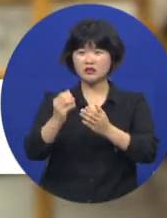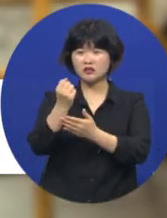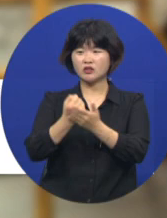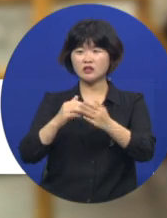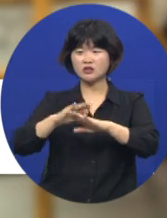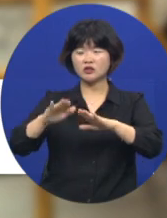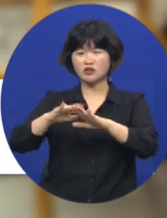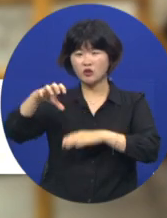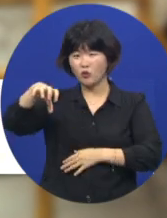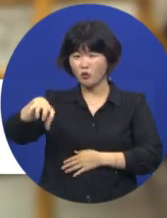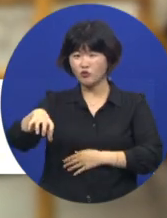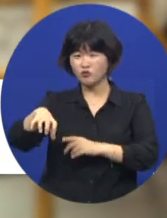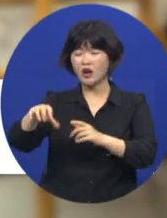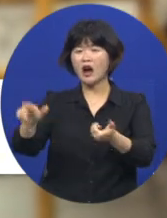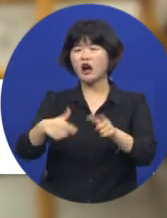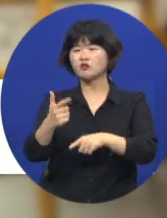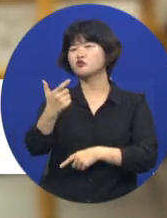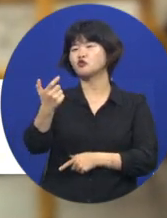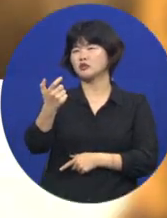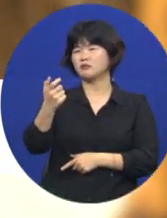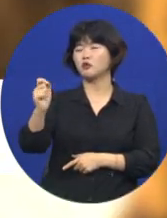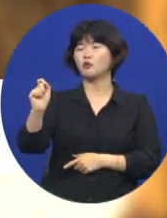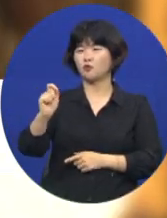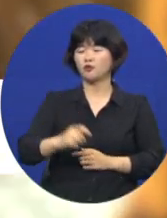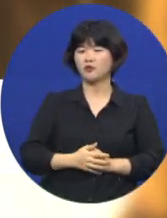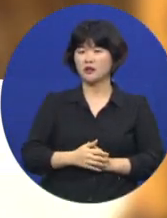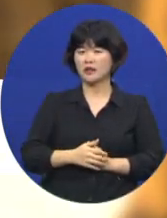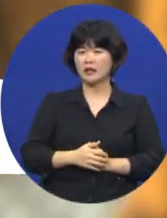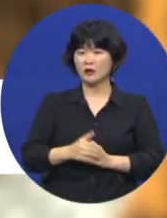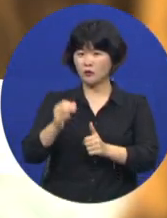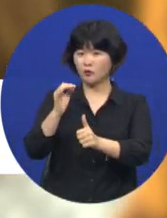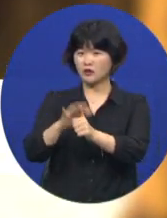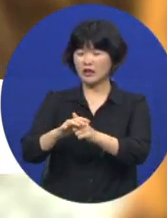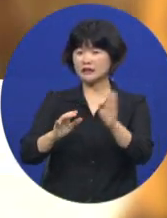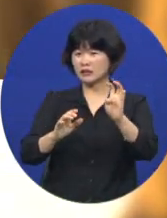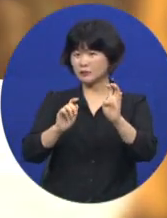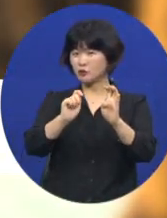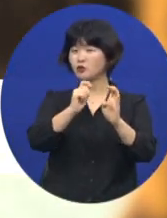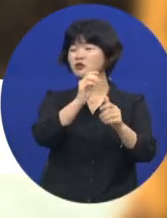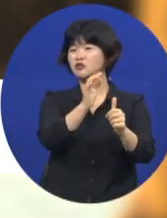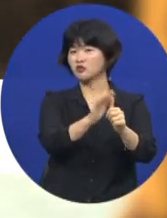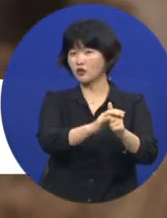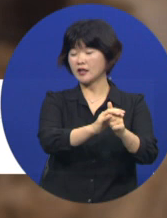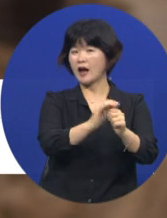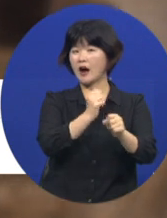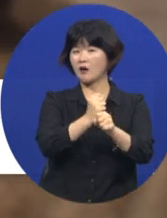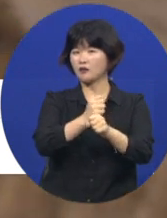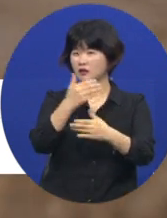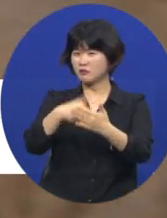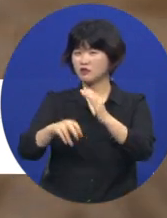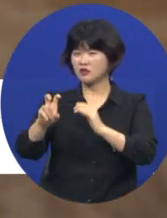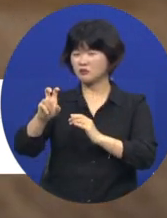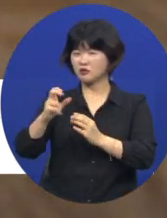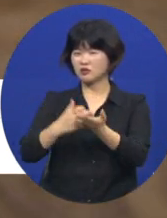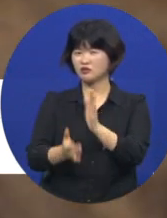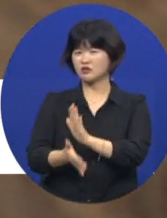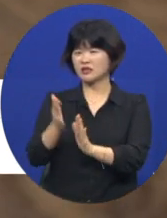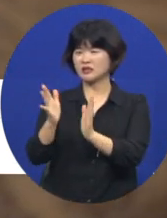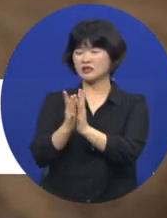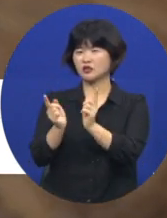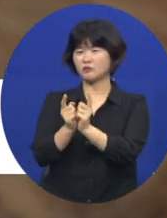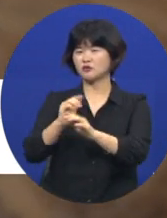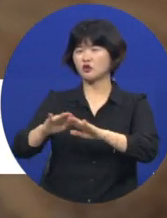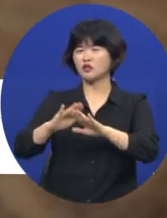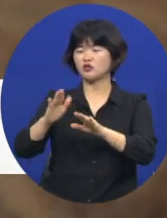처리된 음식물 쓰레기는 하루 60톤. 위탁업체가 40톤을 처리하고 나머지 20톤은 제주시가 직접